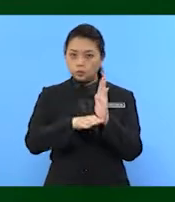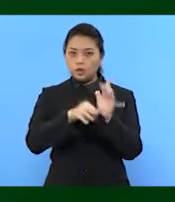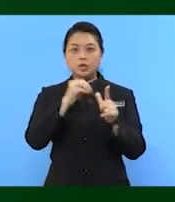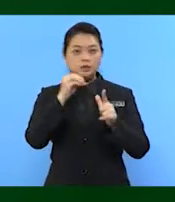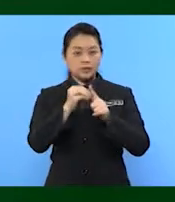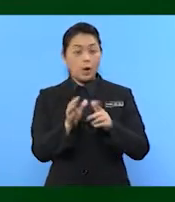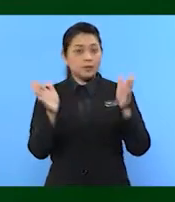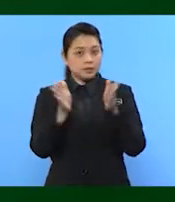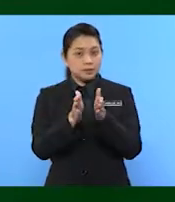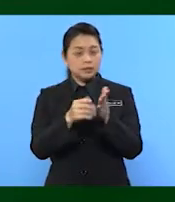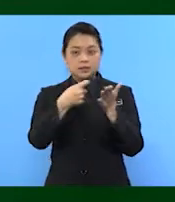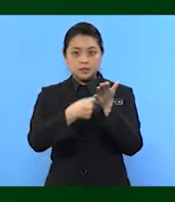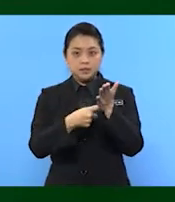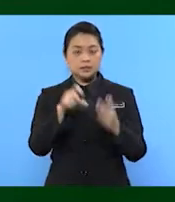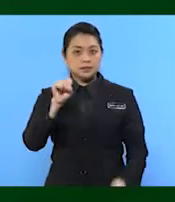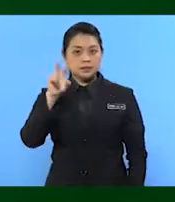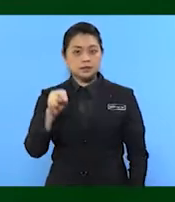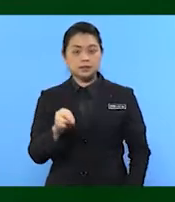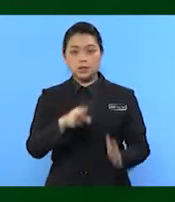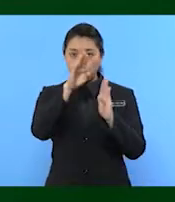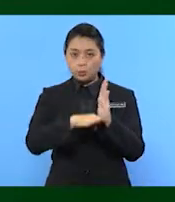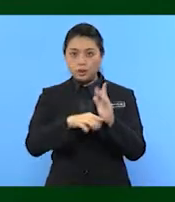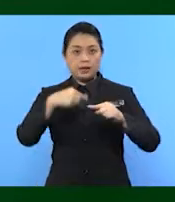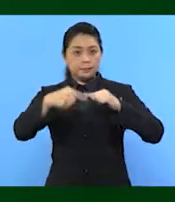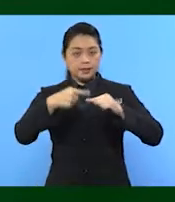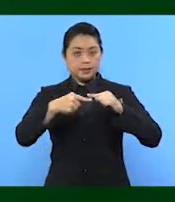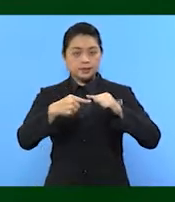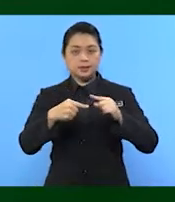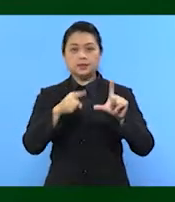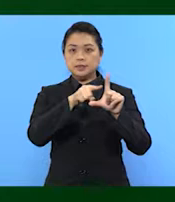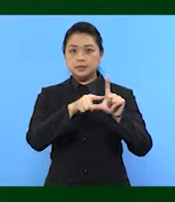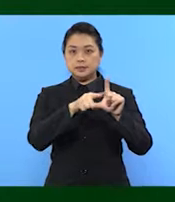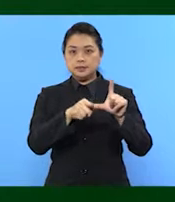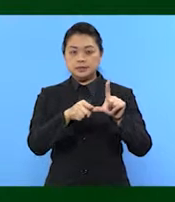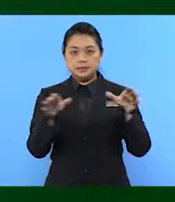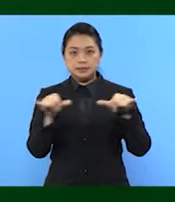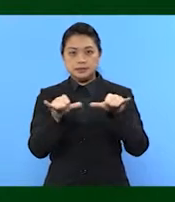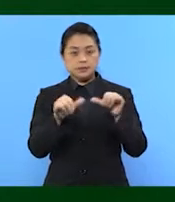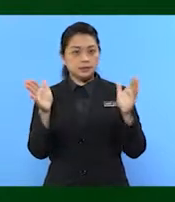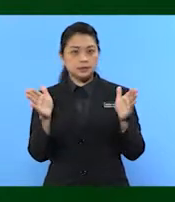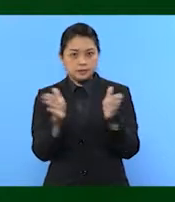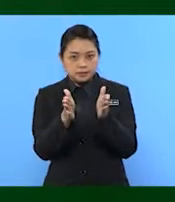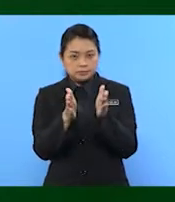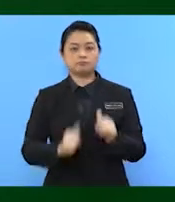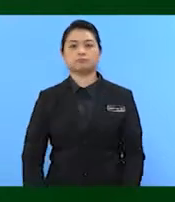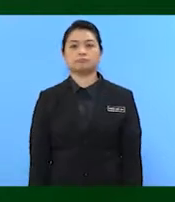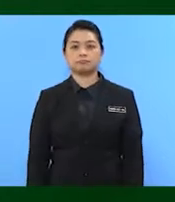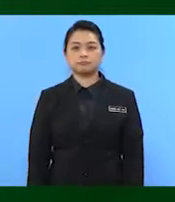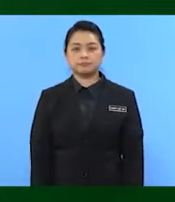mengecil. Nilai sinus berkurang apabila saiz sudut tirus mengecil.